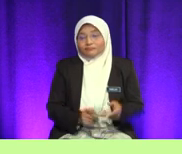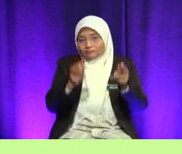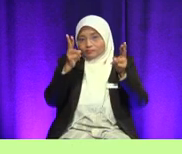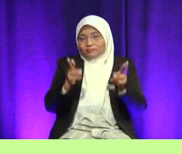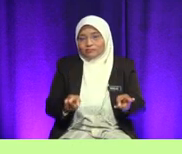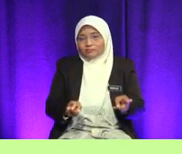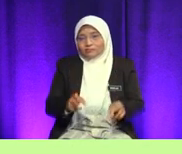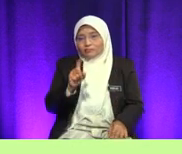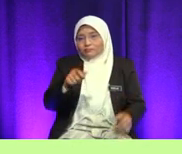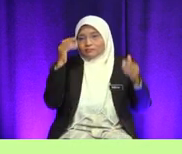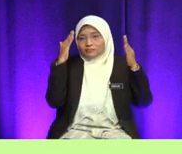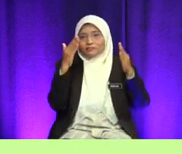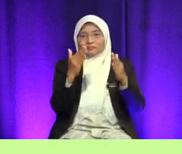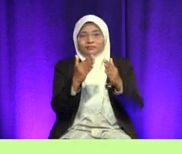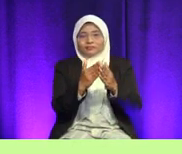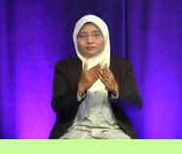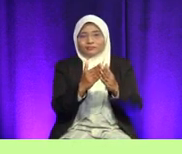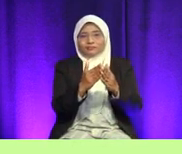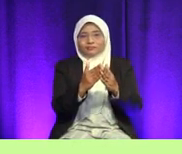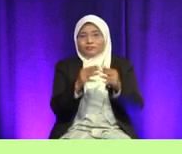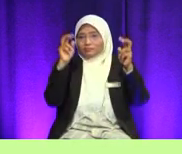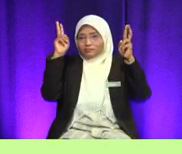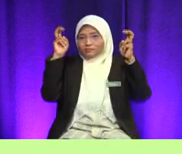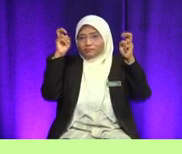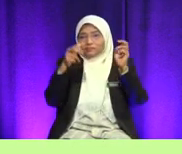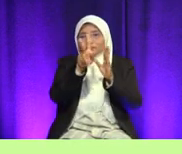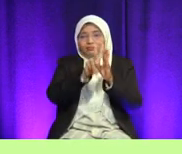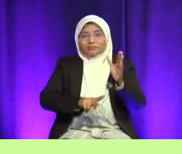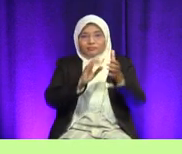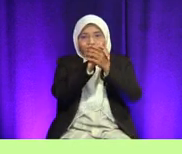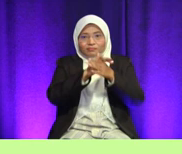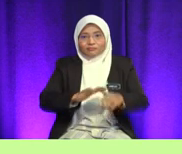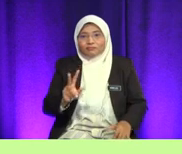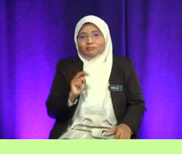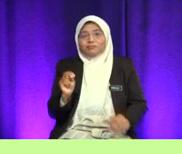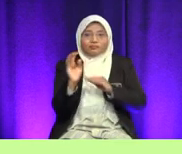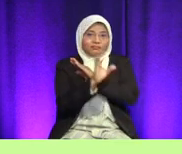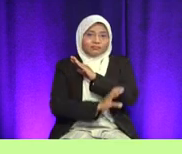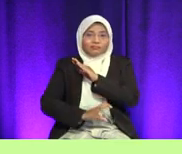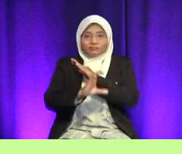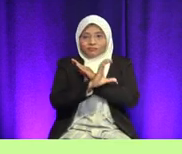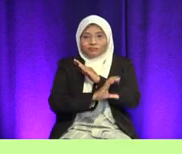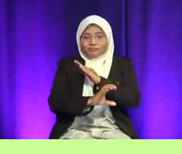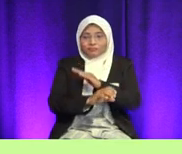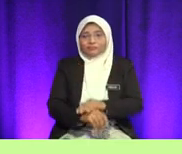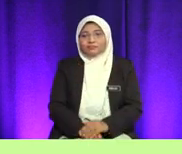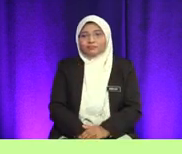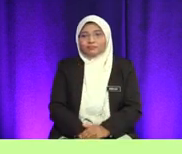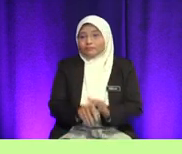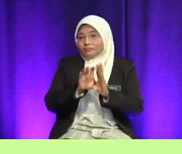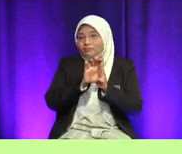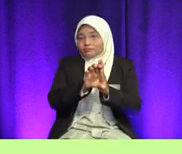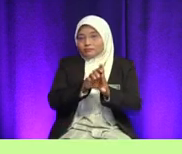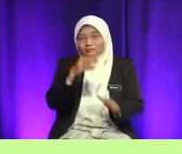perlu peka terhadap isu keselamatan negara contohnya memberi maklumat tentang pencurobohan simpanan